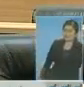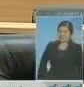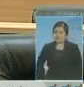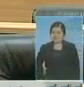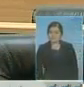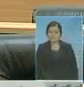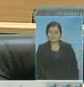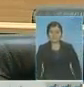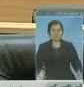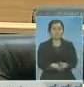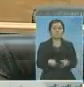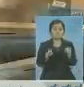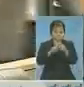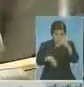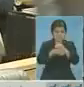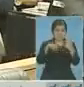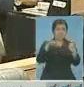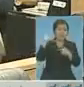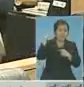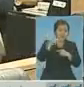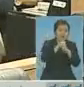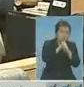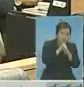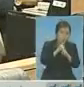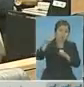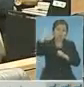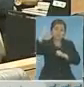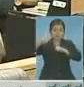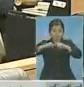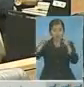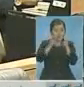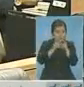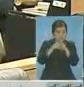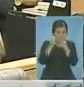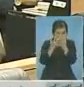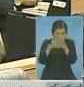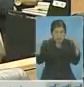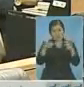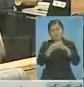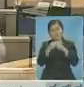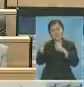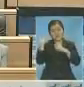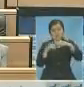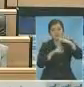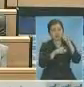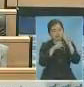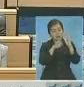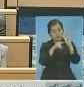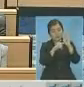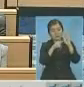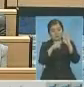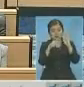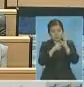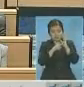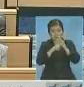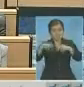านเรื่องข่มขืนคนแก่ตอนนี้มันมากจริงๆค่ะท่านประธานคือว่าที่สมุทรสงครามที่ออกข่าวนะคะข่มขืน